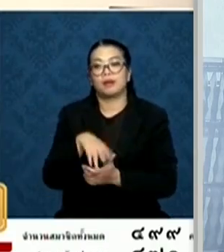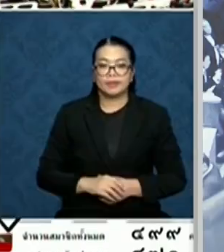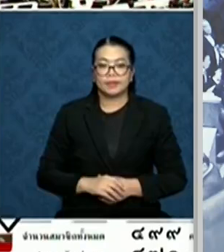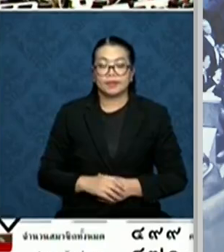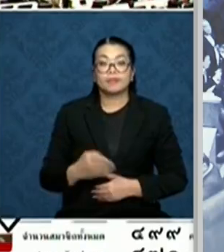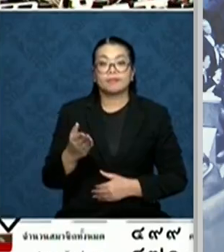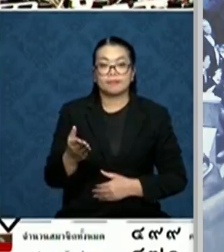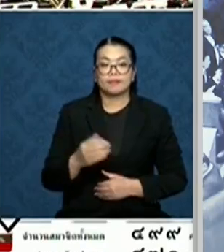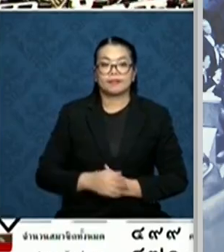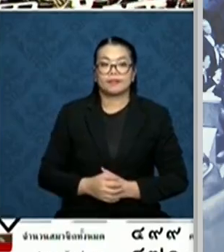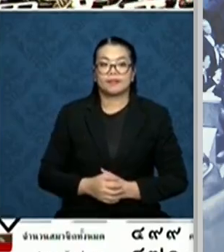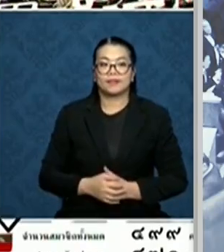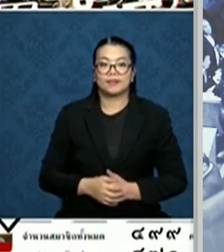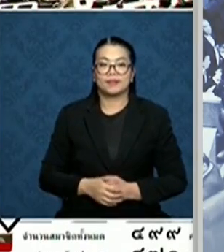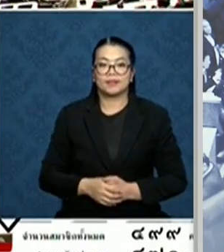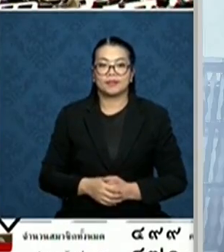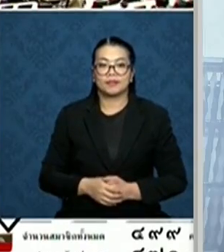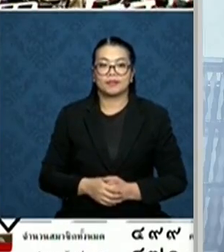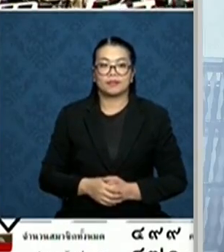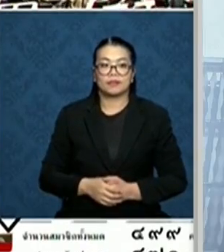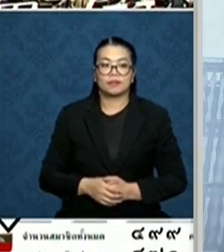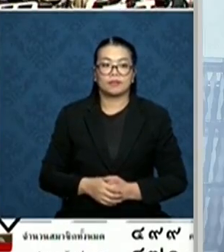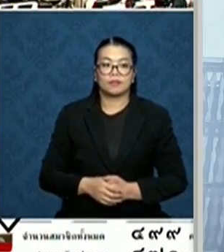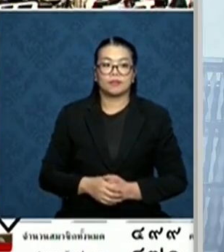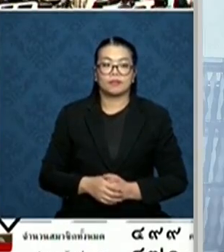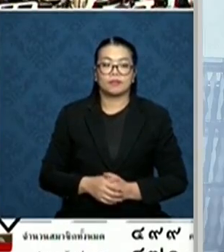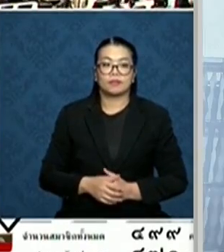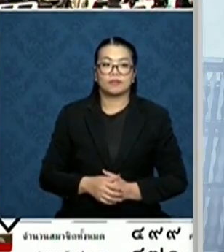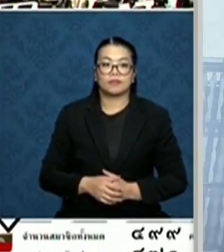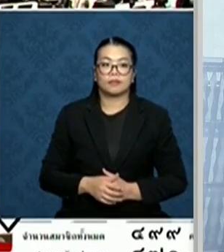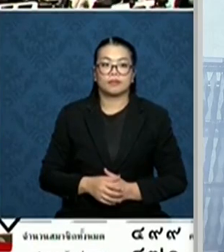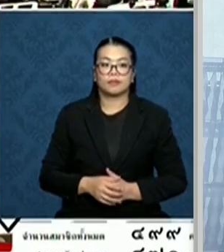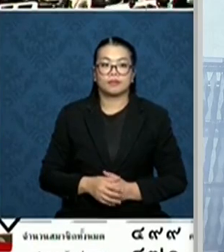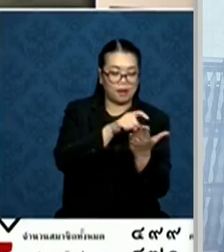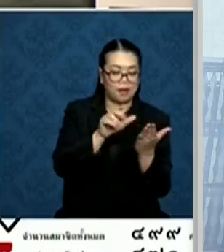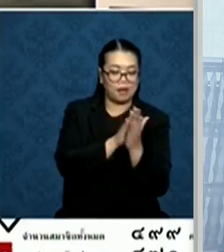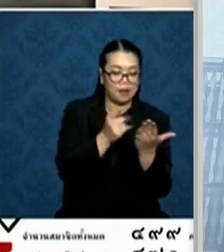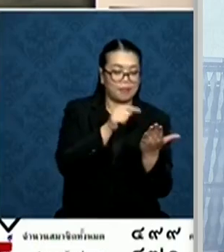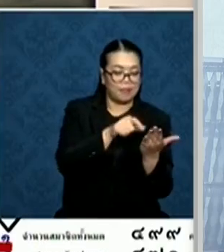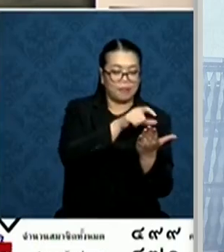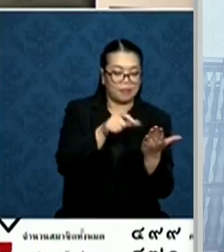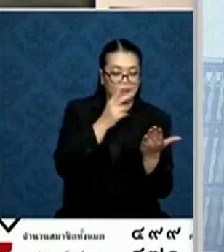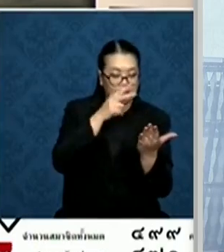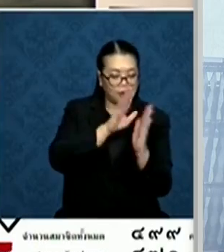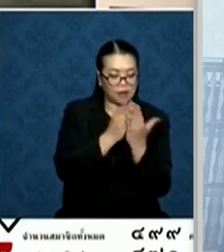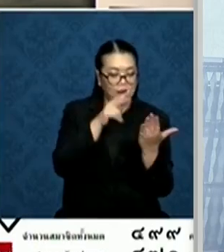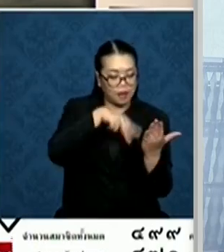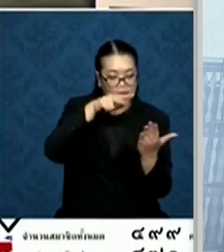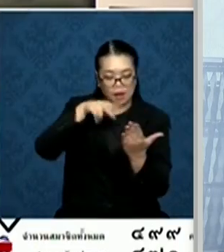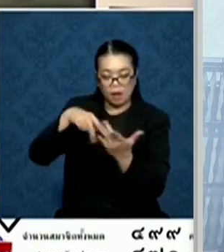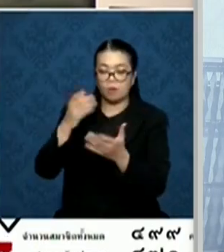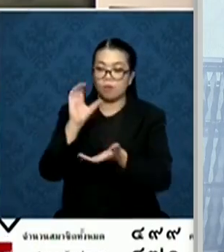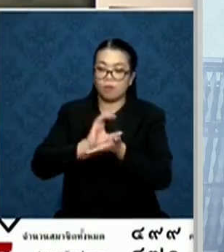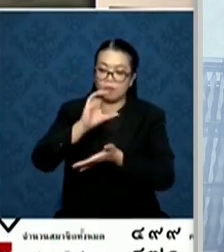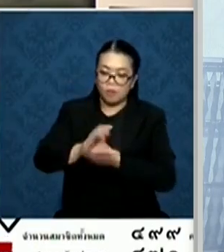หมายงบประมาณแล้วก็หาเลยครับว่าซอพาเวอรอยู่ไหนอะไรอย่างเงี้ยประชามติอยู่ไหนแก้หนี้เกษตรกรอยู่ไหนคือมันไม่ได้ระบุชื่อแบบนั้นไว้ครับคุณ